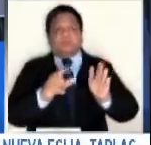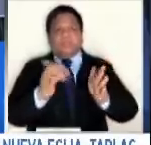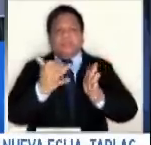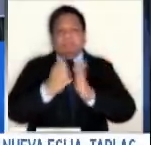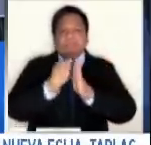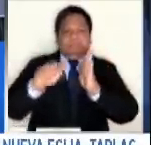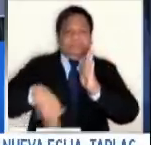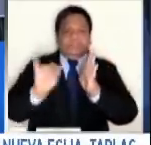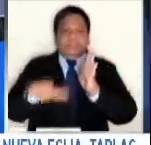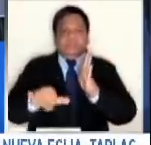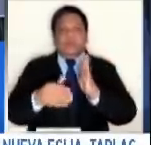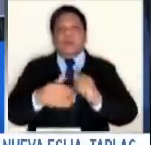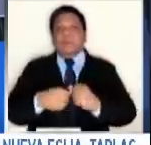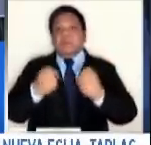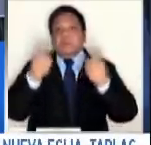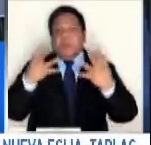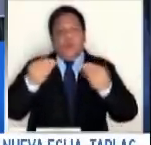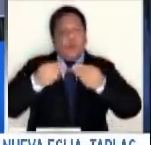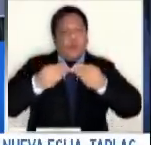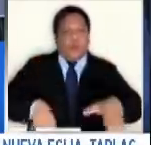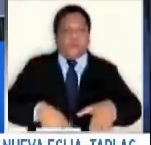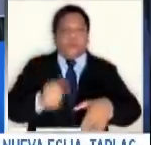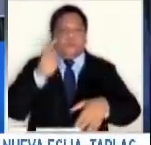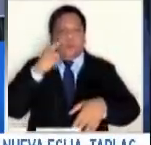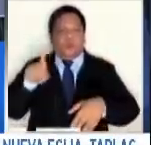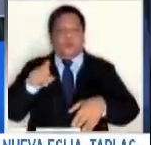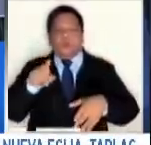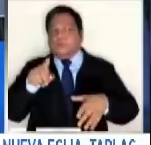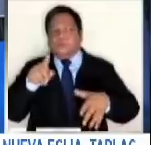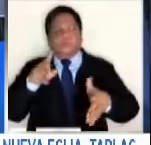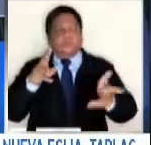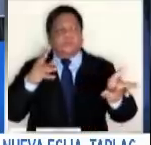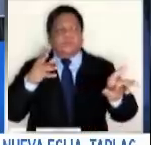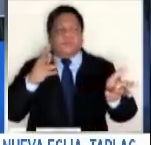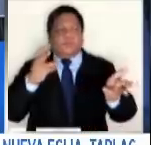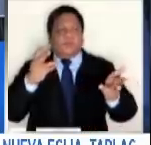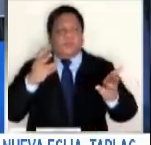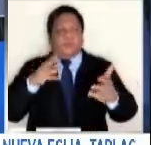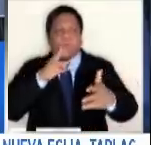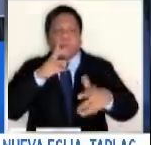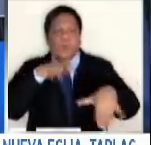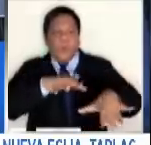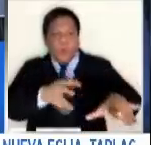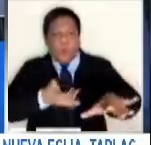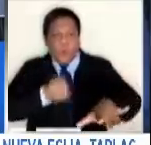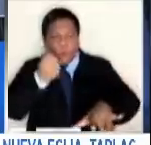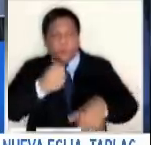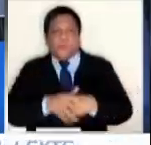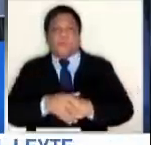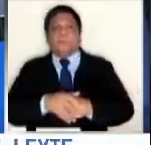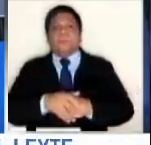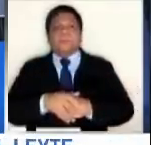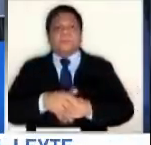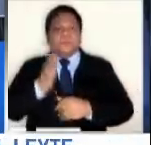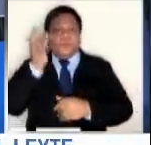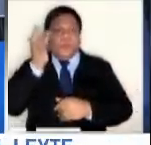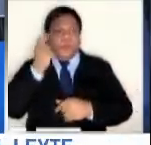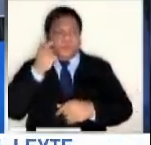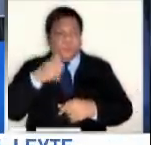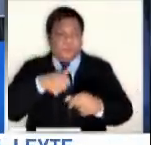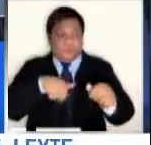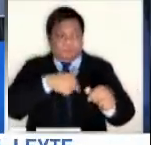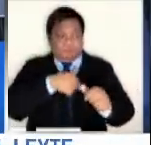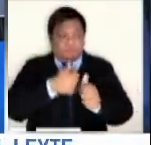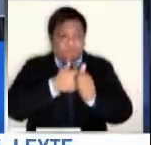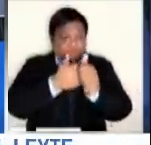nang nawala sa atin sa Territorial Sea. Now, ang naging justification kung bakit kinakailangan maging compliant daw tayo with the UN Convention